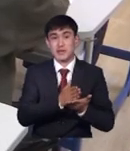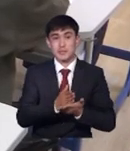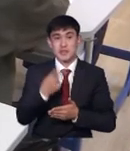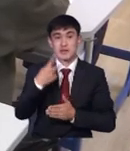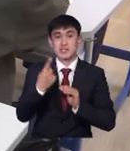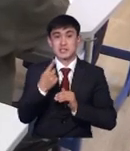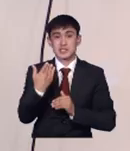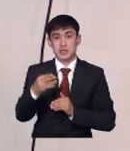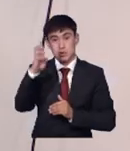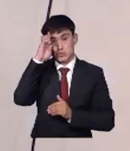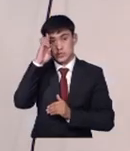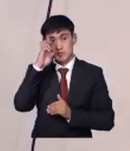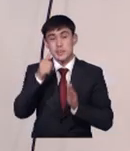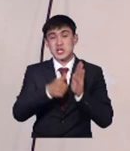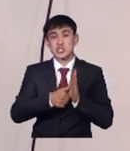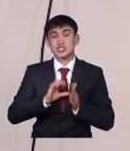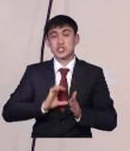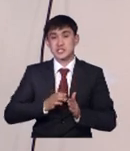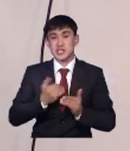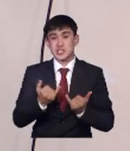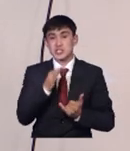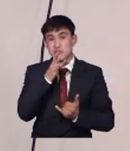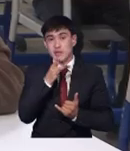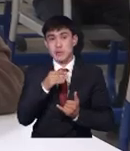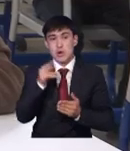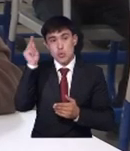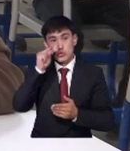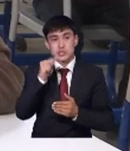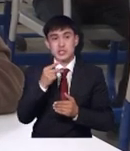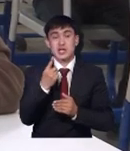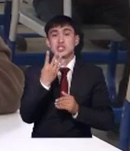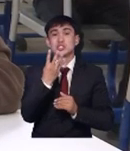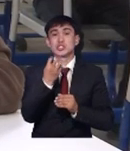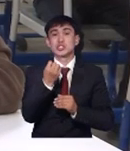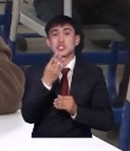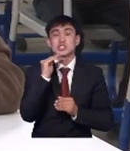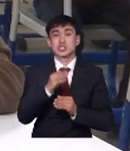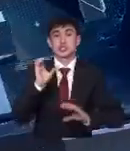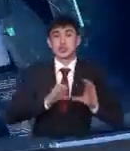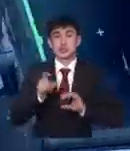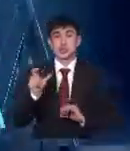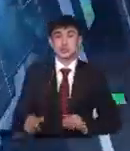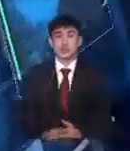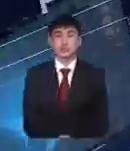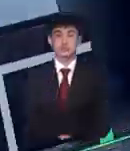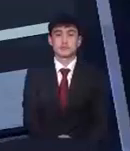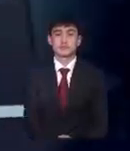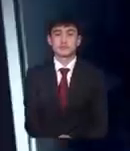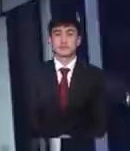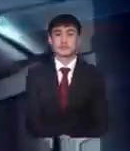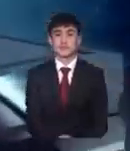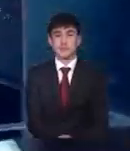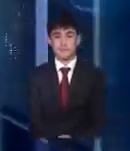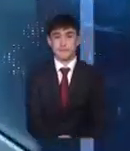21 из них государственные и шесть частные в настоящее время в них обучается порядка 14.000 студентов Гульмира темиргалиева